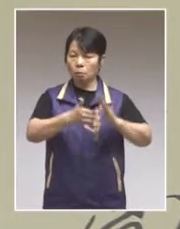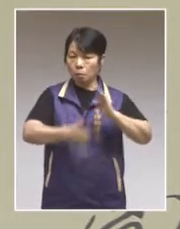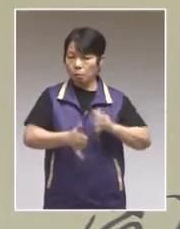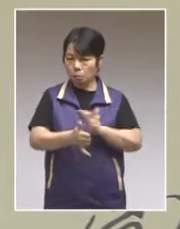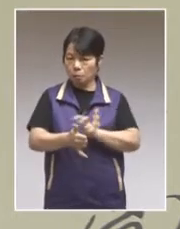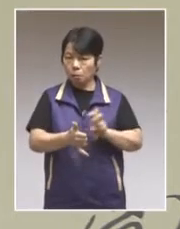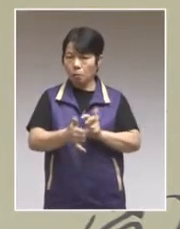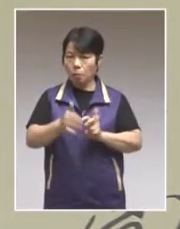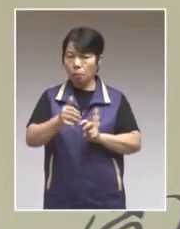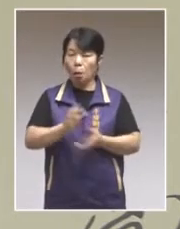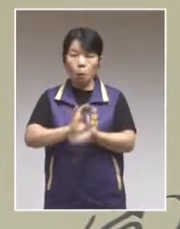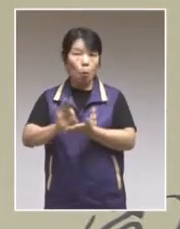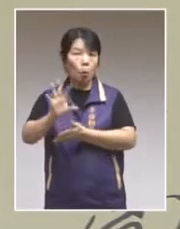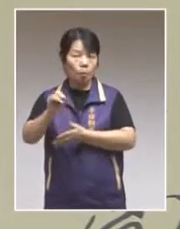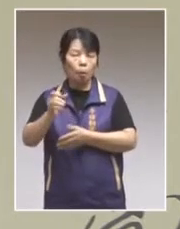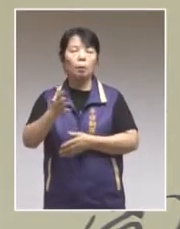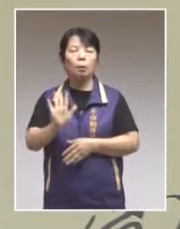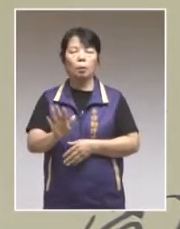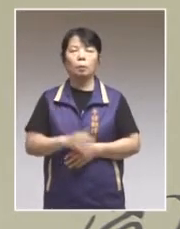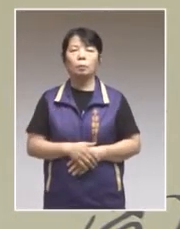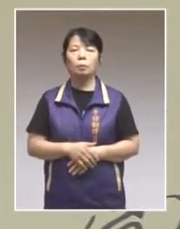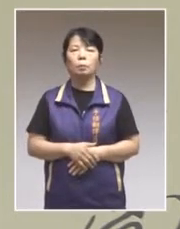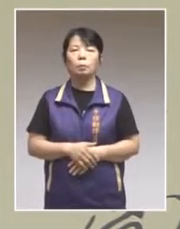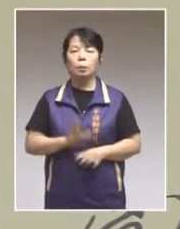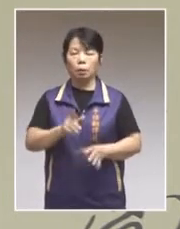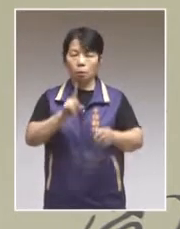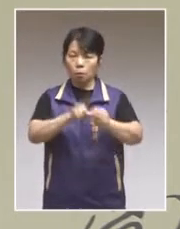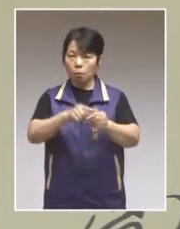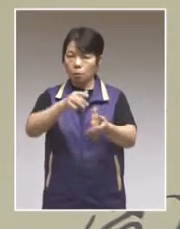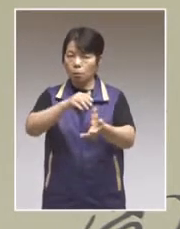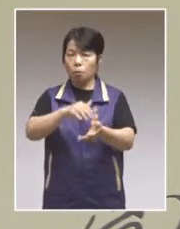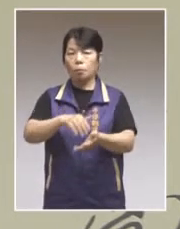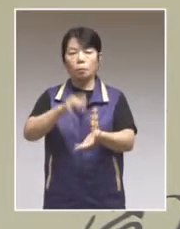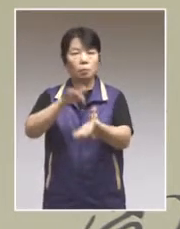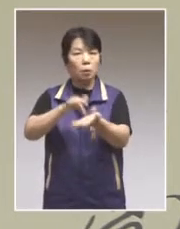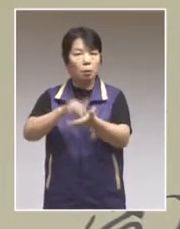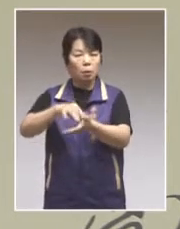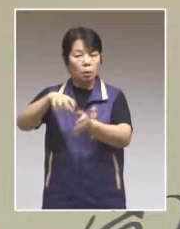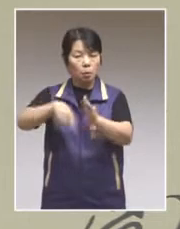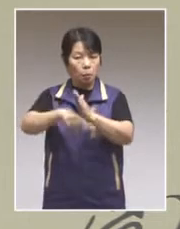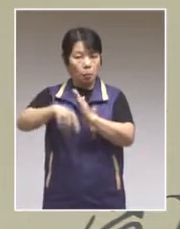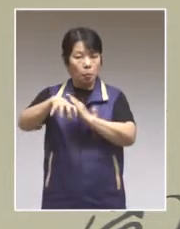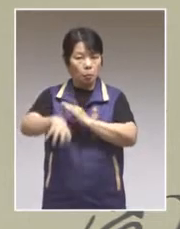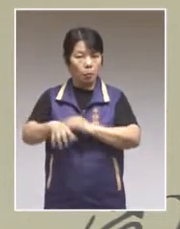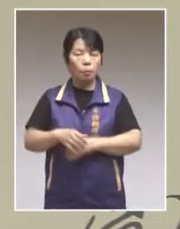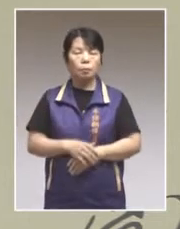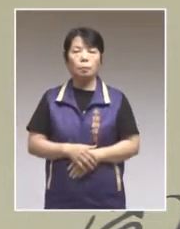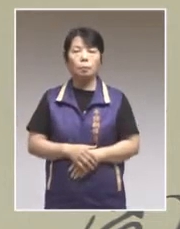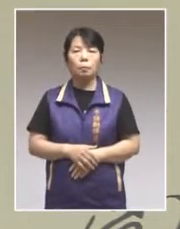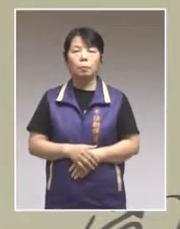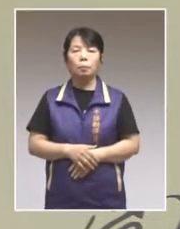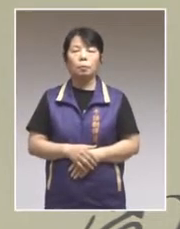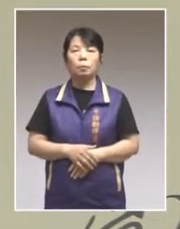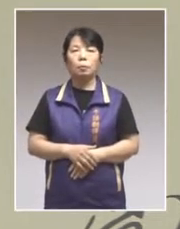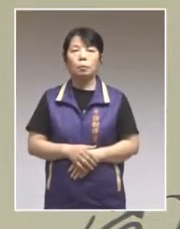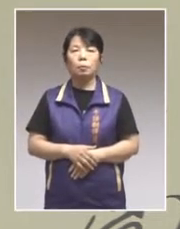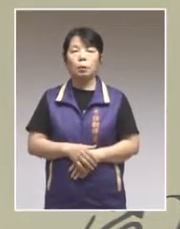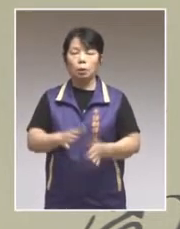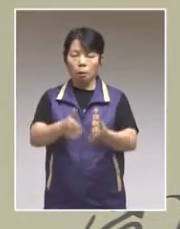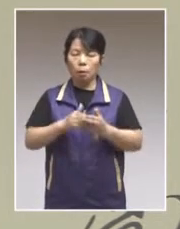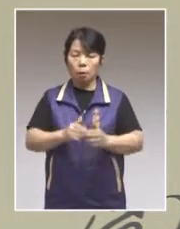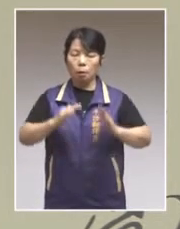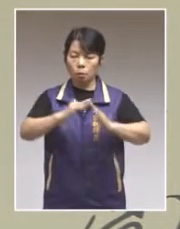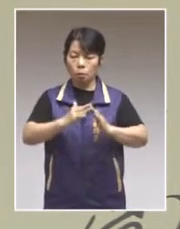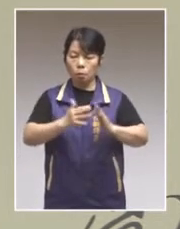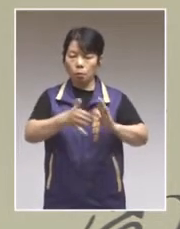新冠药，有，那我的了解是像我们中医院，好、哦，那所以这部分一定要经由我们的居家照护，